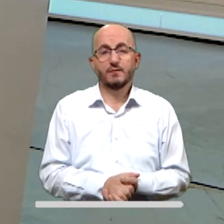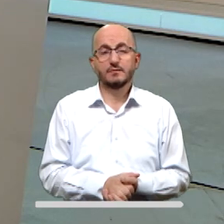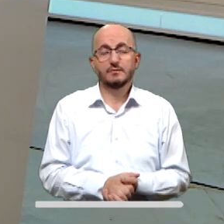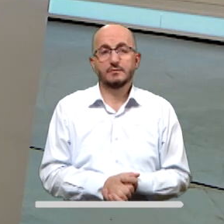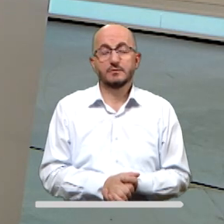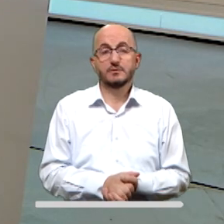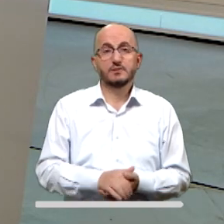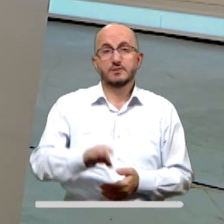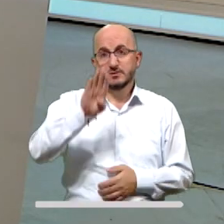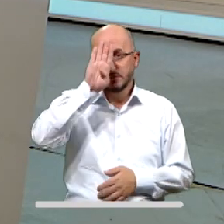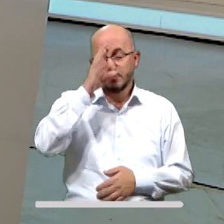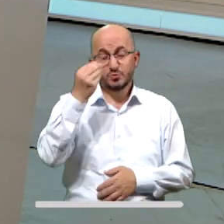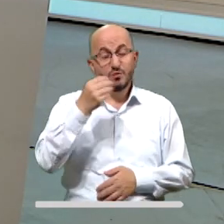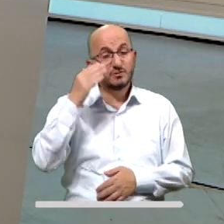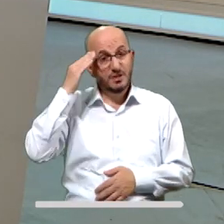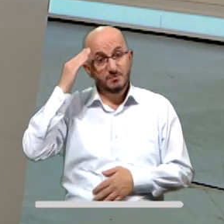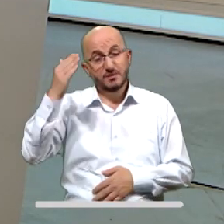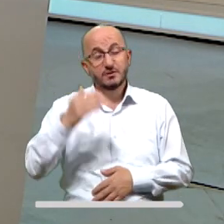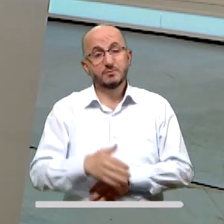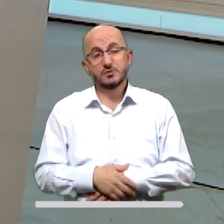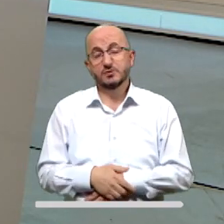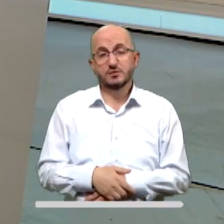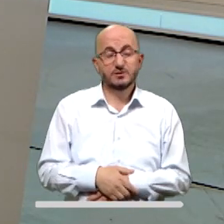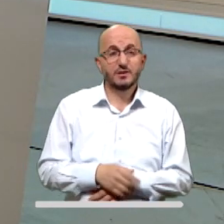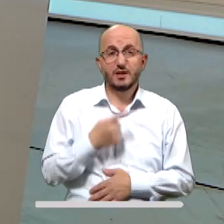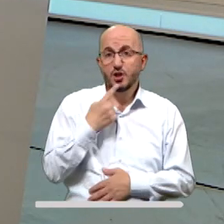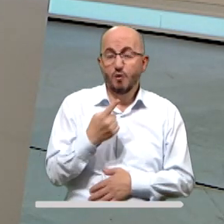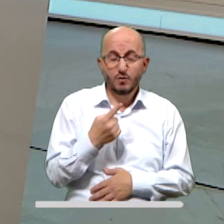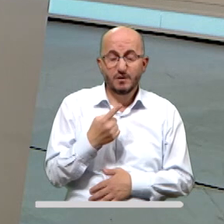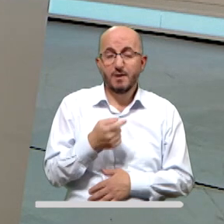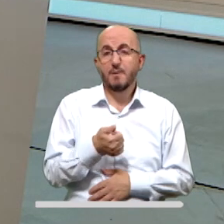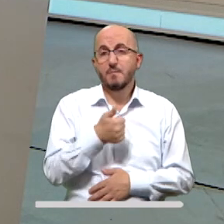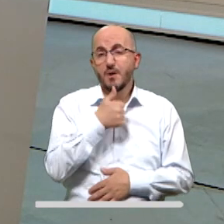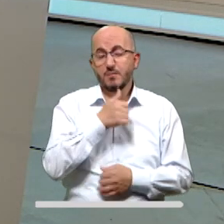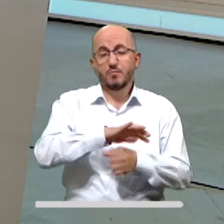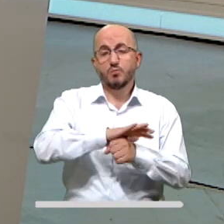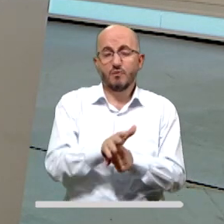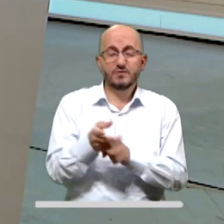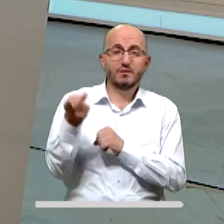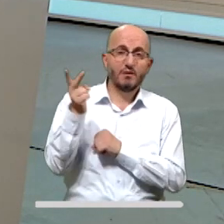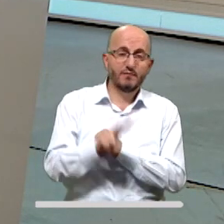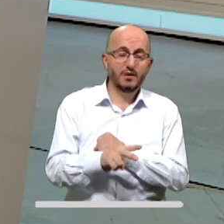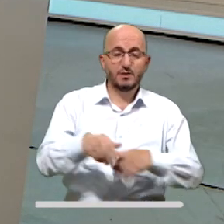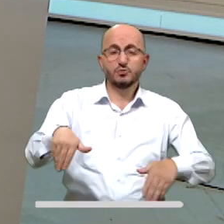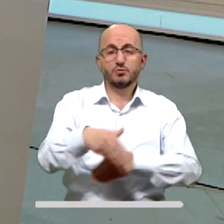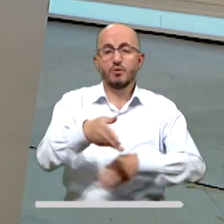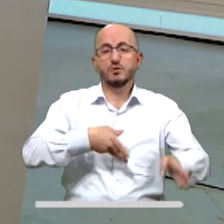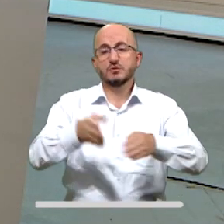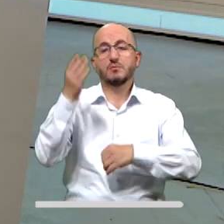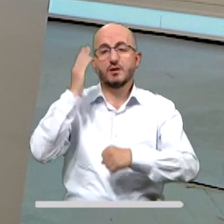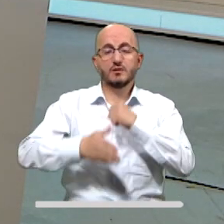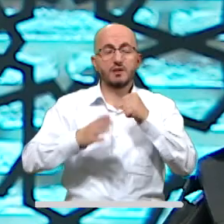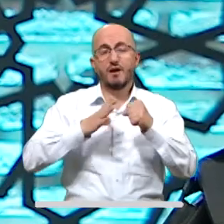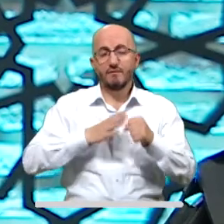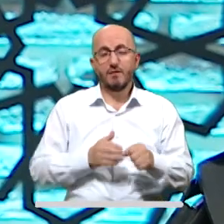Mehmet Bey İstanbul'dan çok çok selamlarını iletmiş hocam. Diyor ki babam Covid'den vefat etti. Sokağa çıkma yasağı vardı.